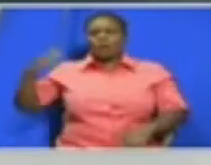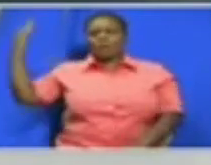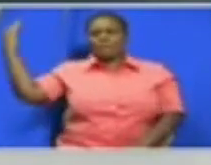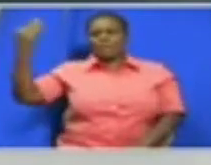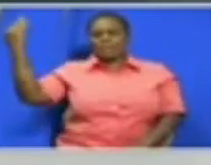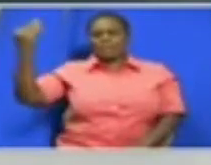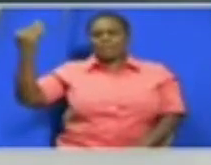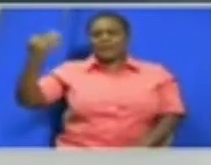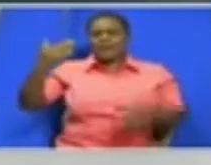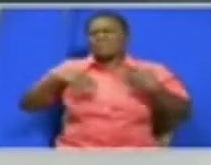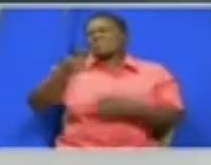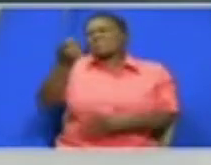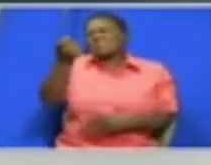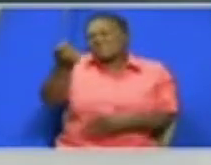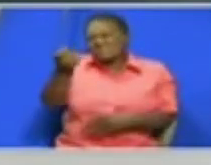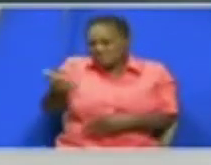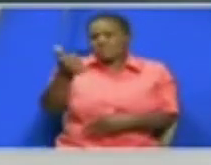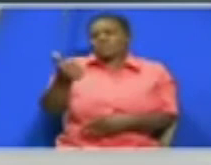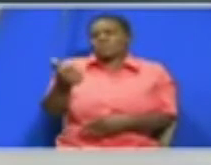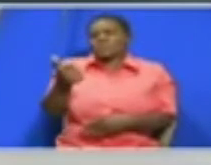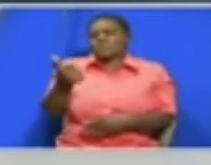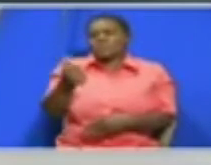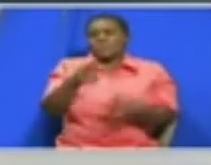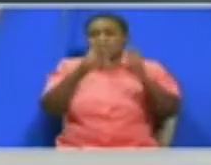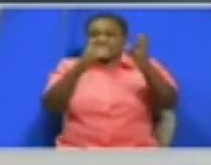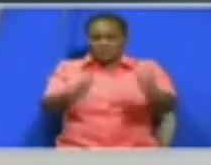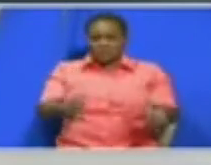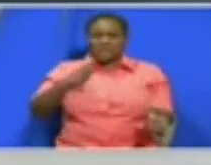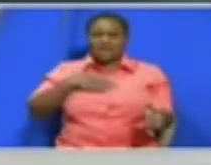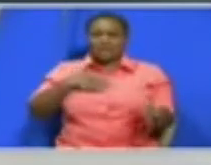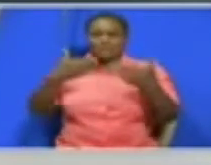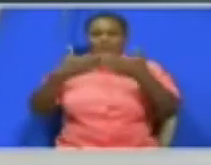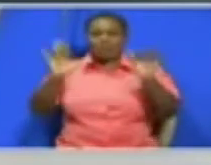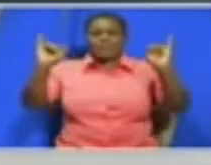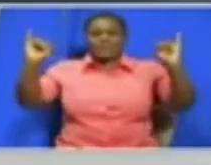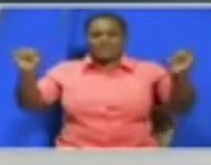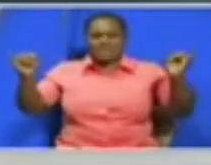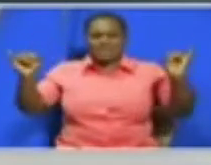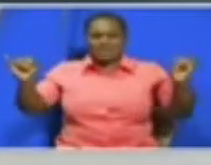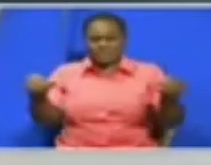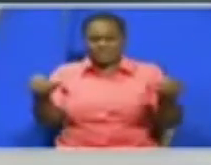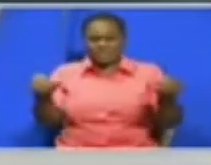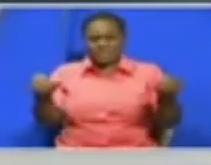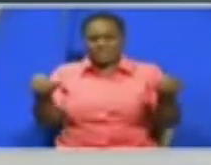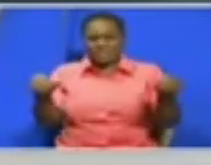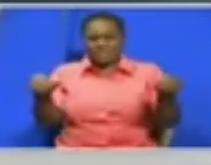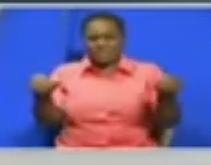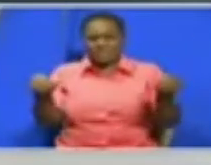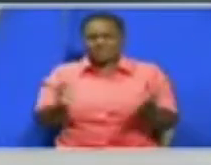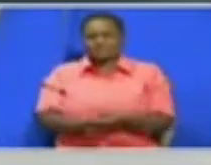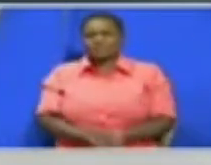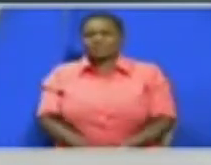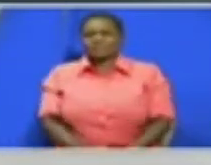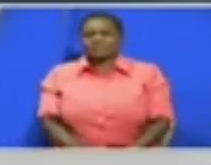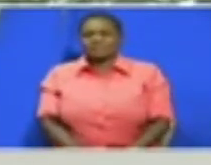mno. Clement Masombo anatufungulia taarifa zetu za KTN le weekend Jumamosi ya leo.